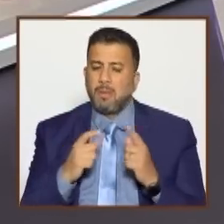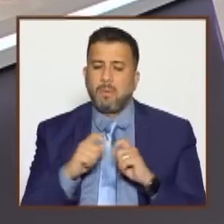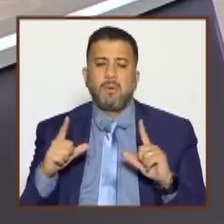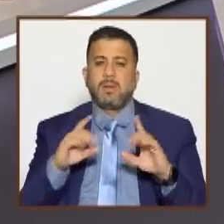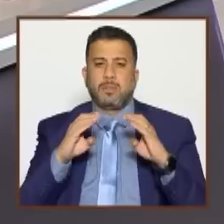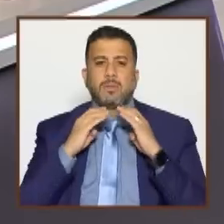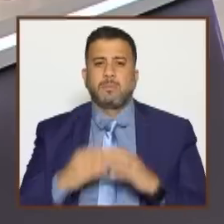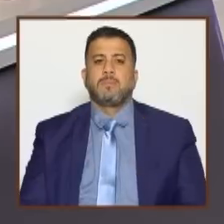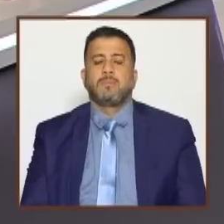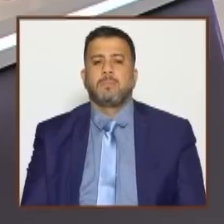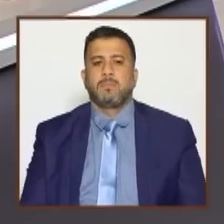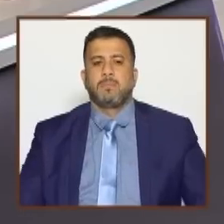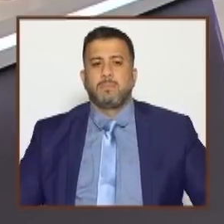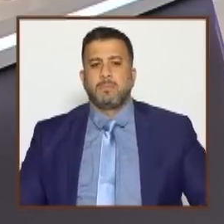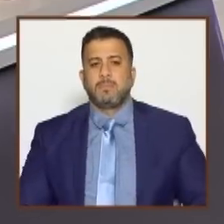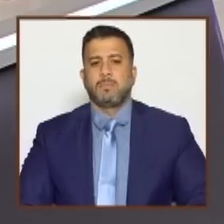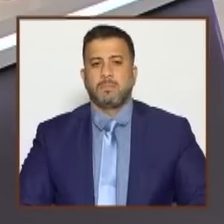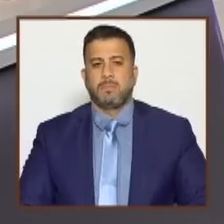مرحبا مرحبا.